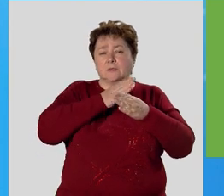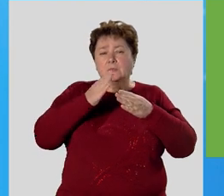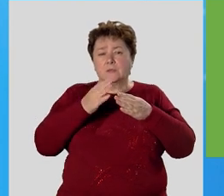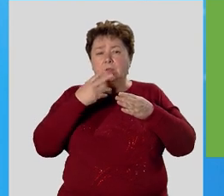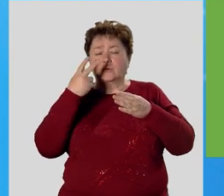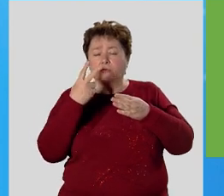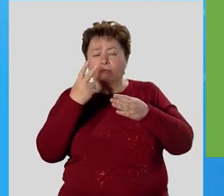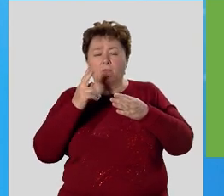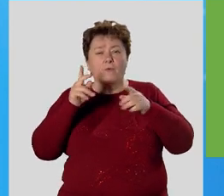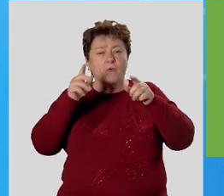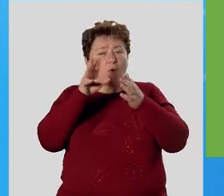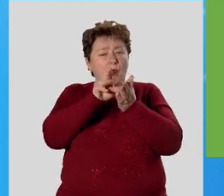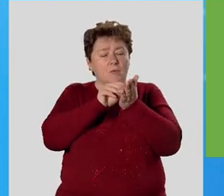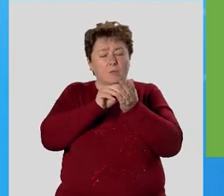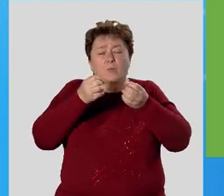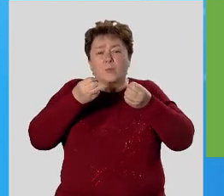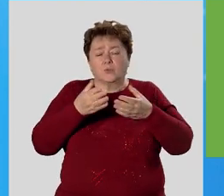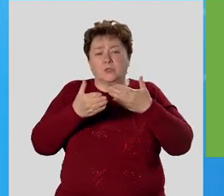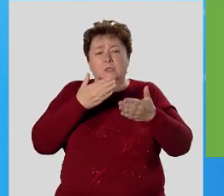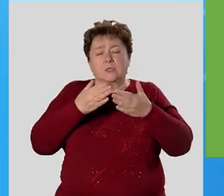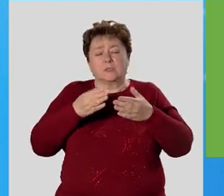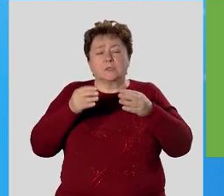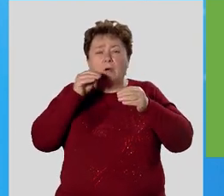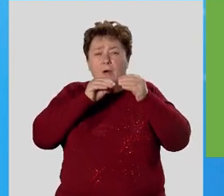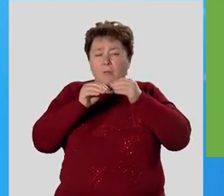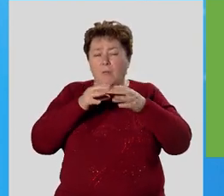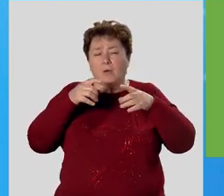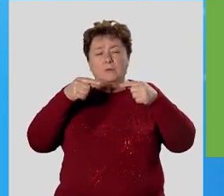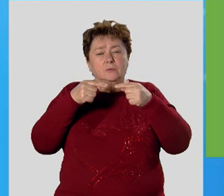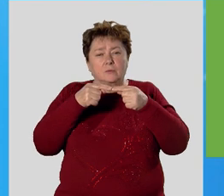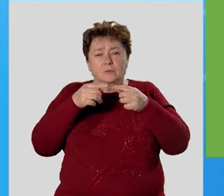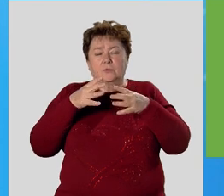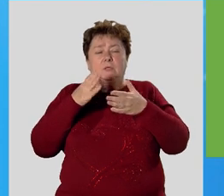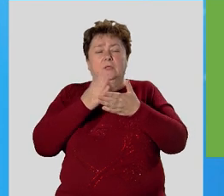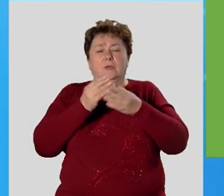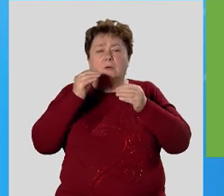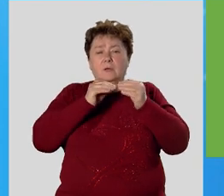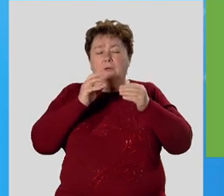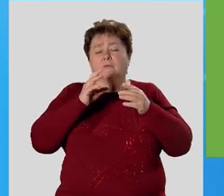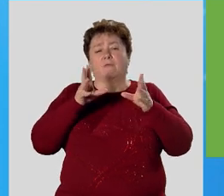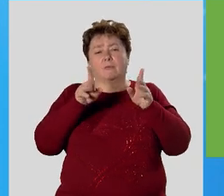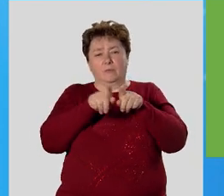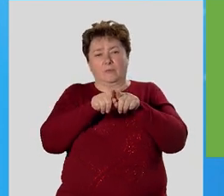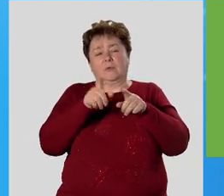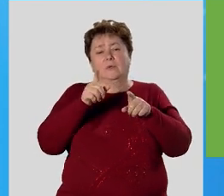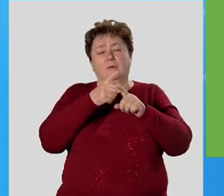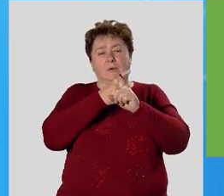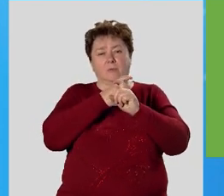Разделение двух копий ДНК гораздо проще, если она компактнее, сконденсирована в виде хромосомы.